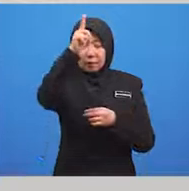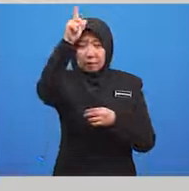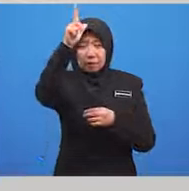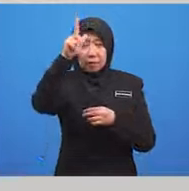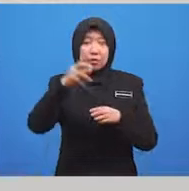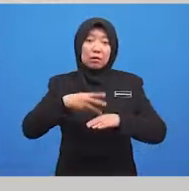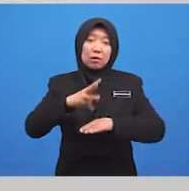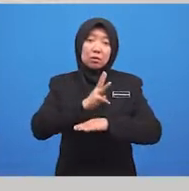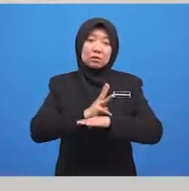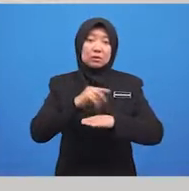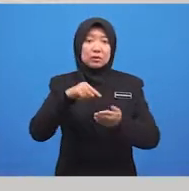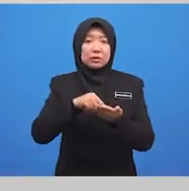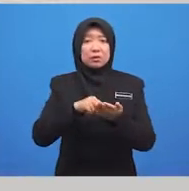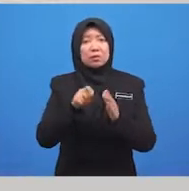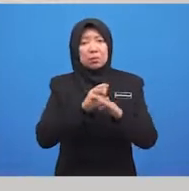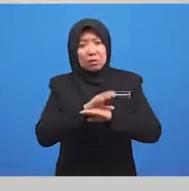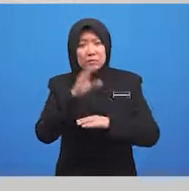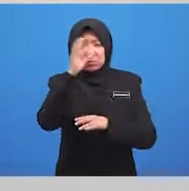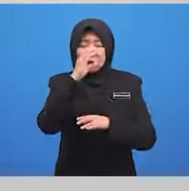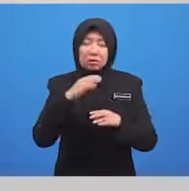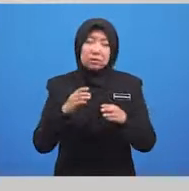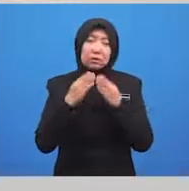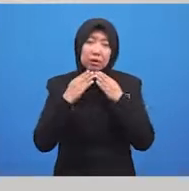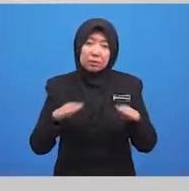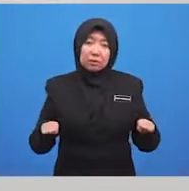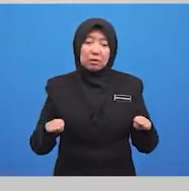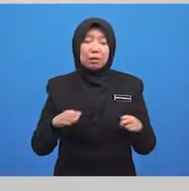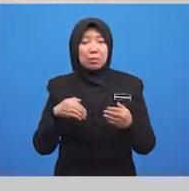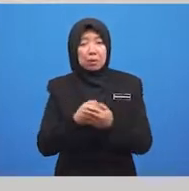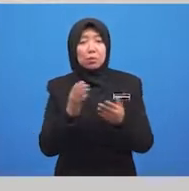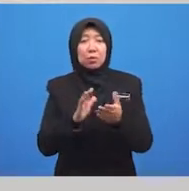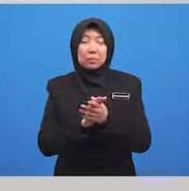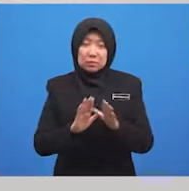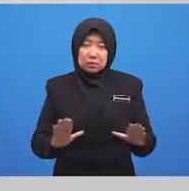ini terpaksa mencari habitat yang lain yang lebih selamat.